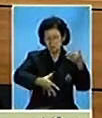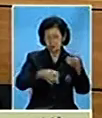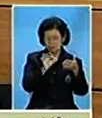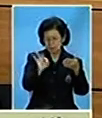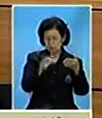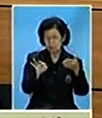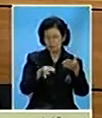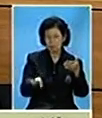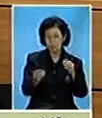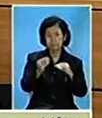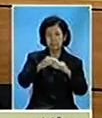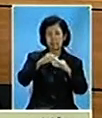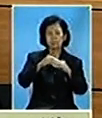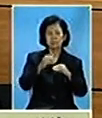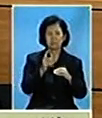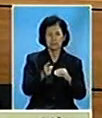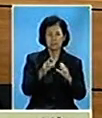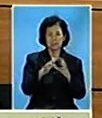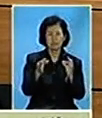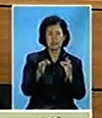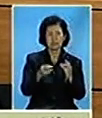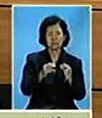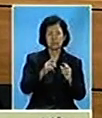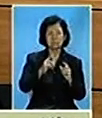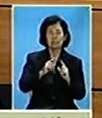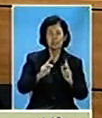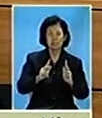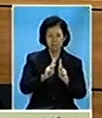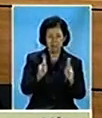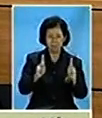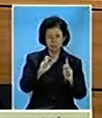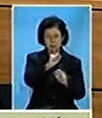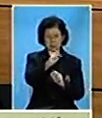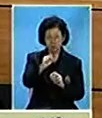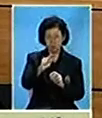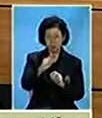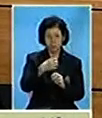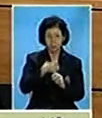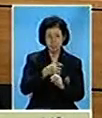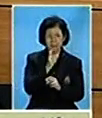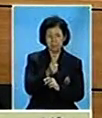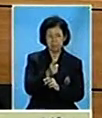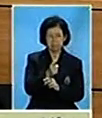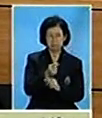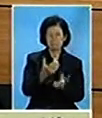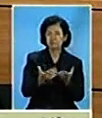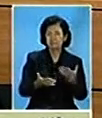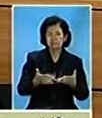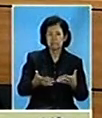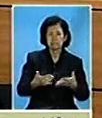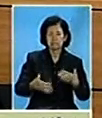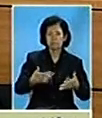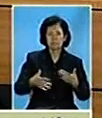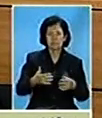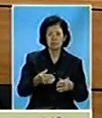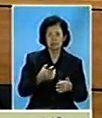นเพิ่มเติมให้มันเป็นในเรื่องที่ทางกรรมาธิการในชั้นสภาผู้แทนราษฎรเนี่ยต้องการให้เป็นผมไม่ติดใจนะครับเพราะว่าถ้าต้องการจะเพิ่ม